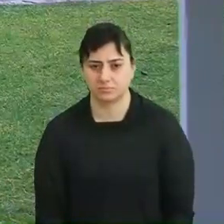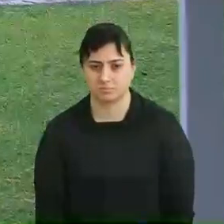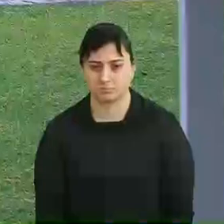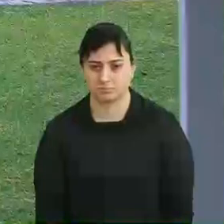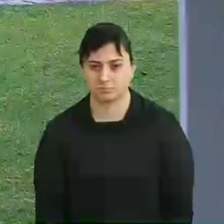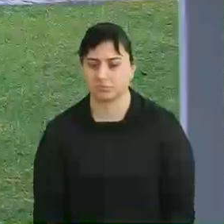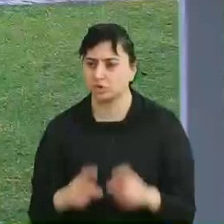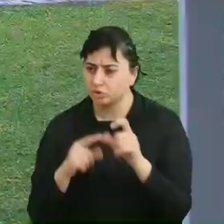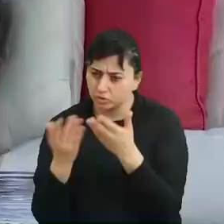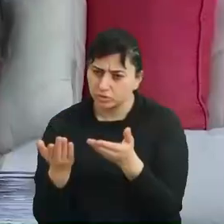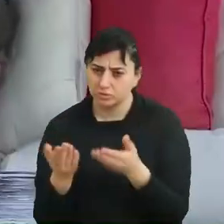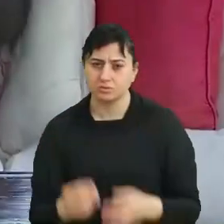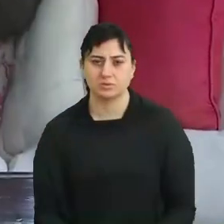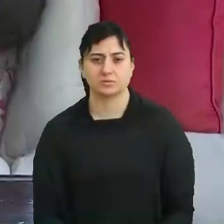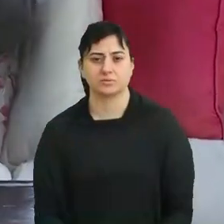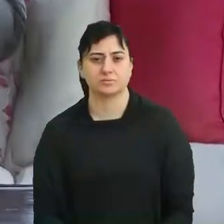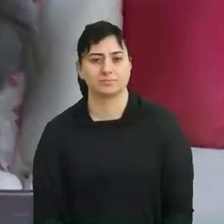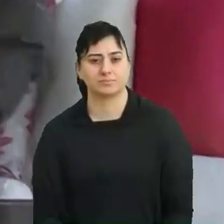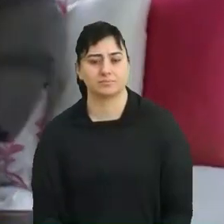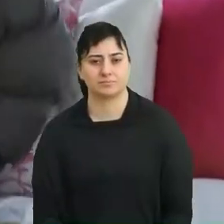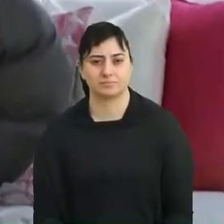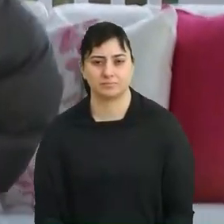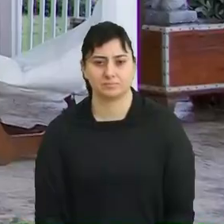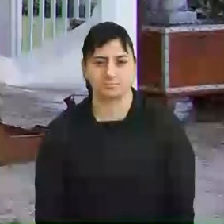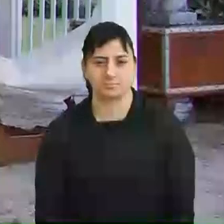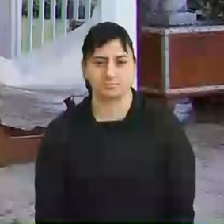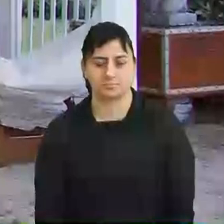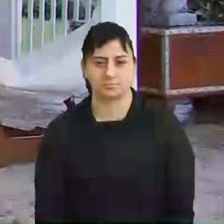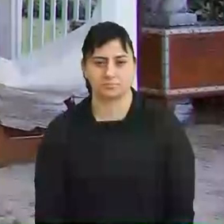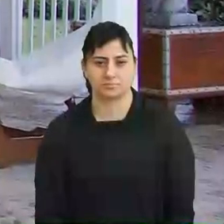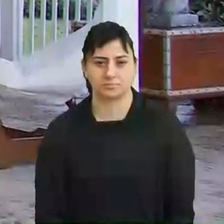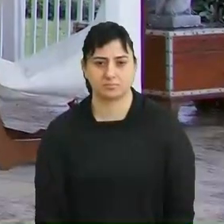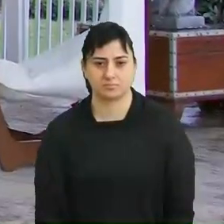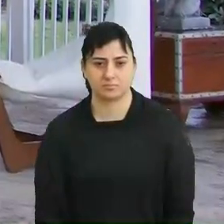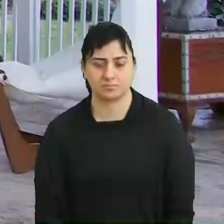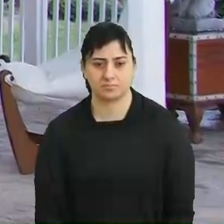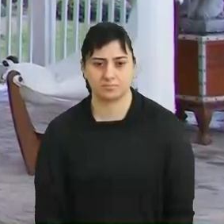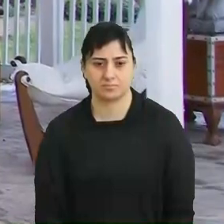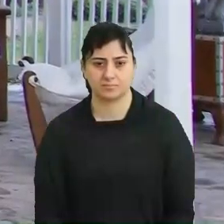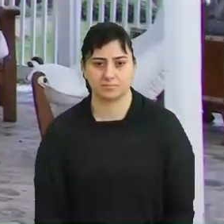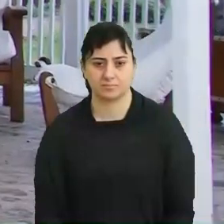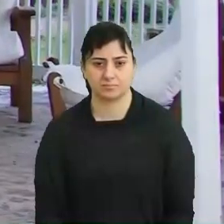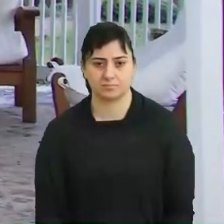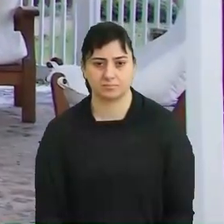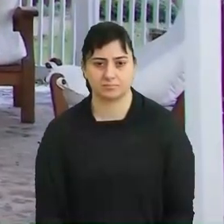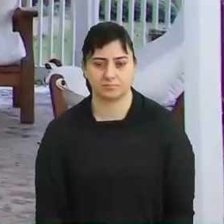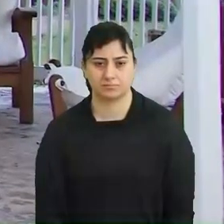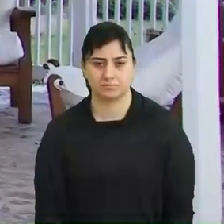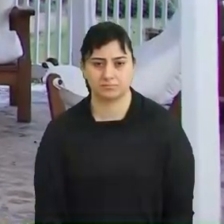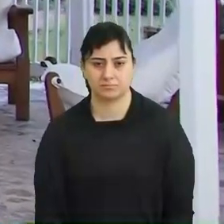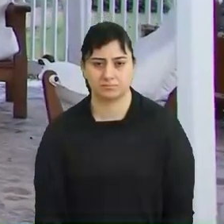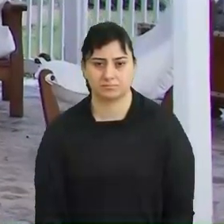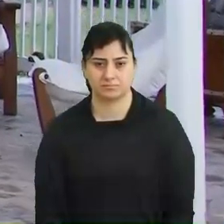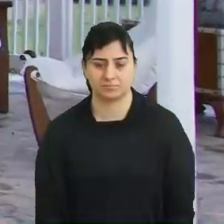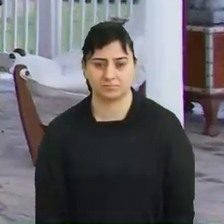Şükrü! Şükrü'yü kamelyada otururken gördü, koşarak yanına geliyor. Şükrü kupayı sehpaya bırakıp ayağa kalktı.